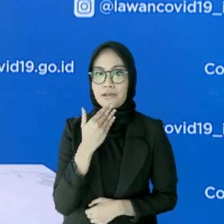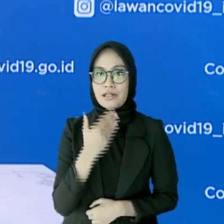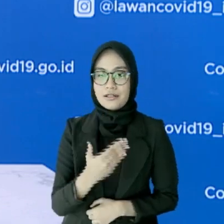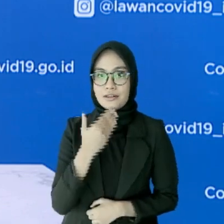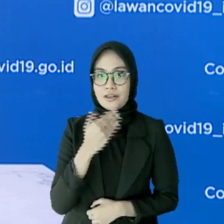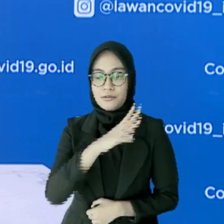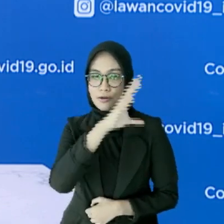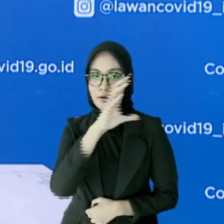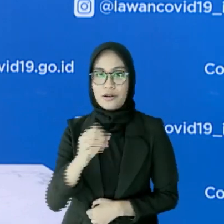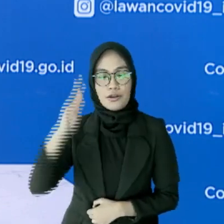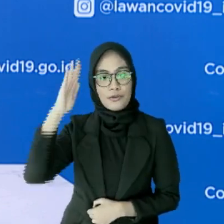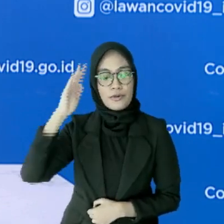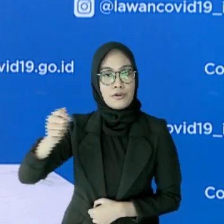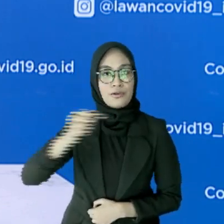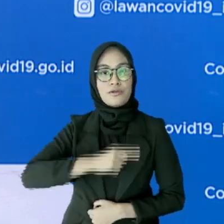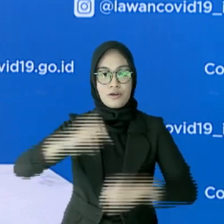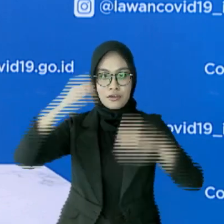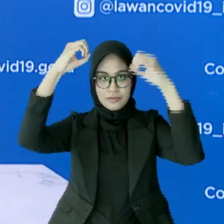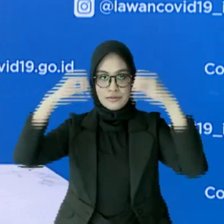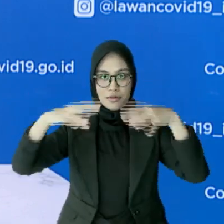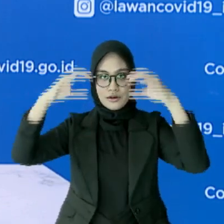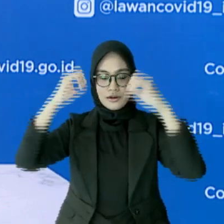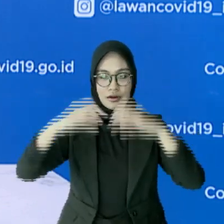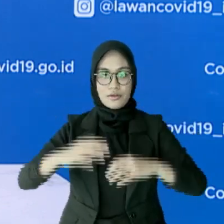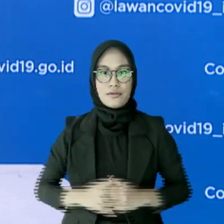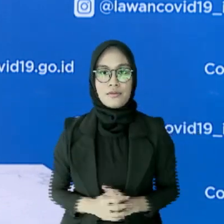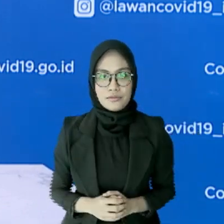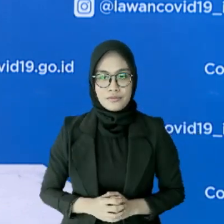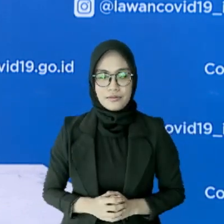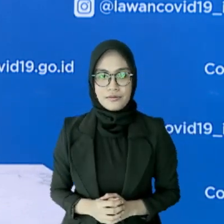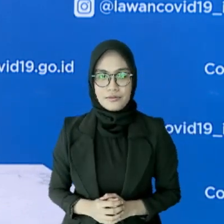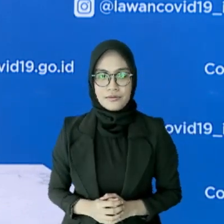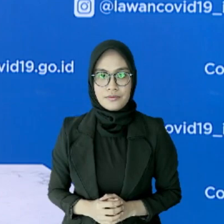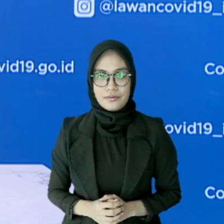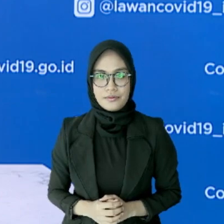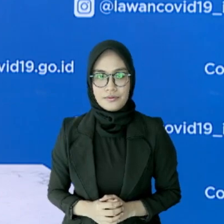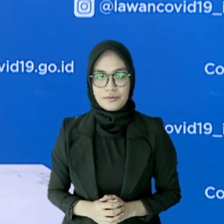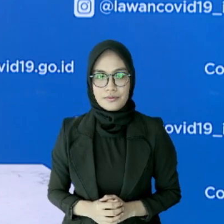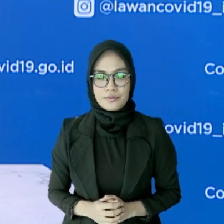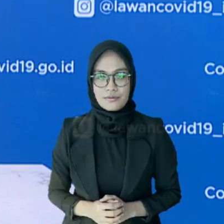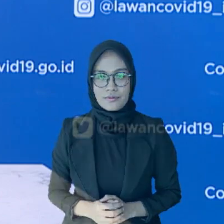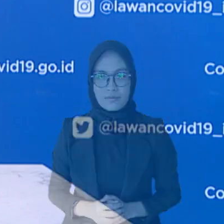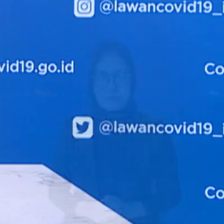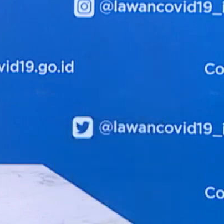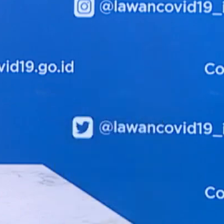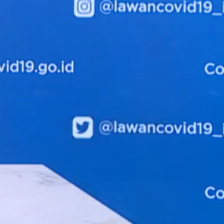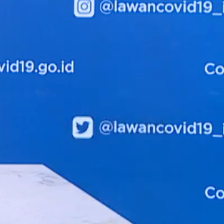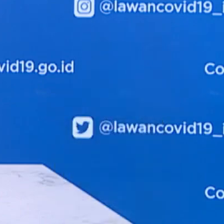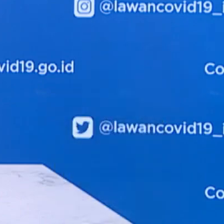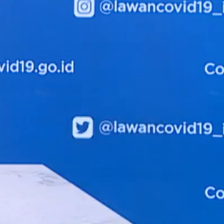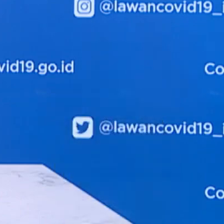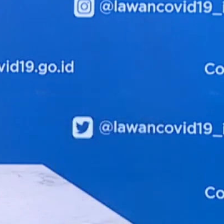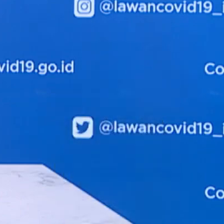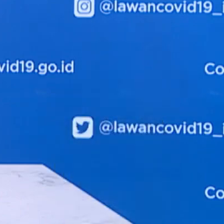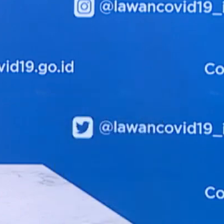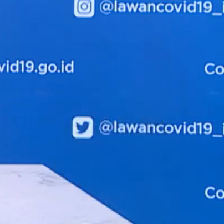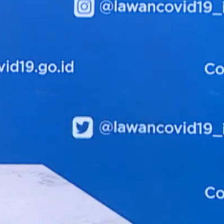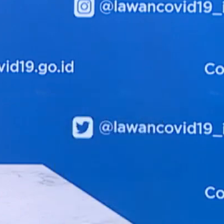kasih selamat sore wassalamu'alaikum warahmatullahi wabarakatuh Hai